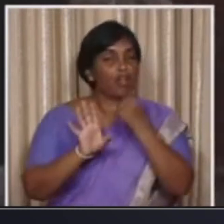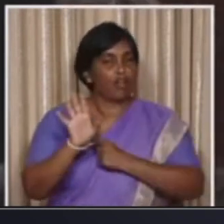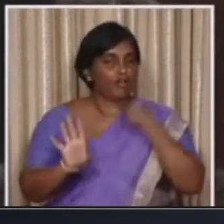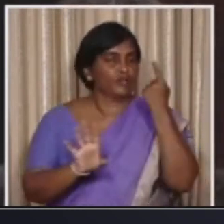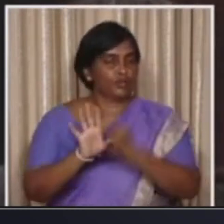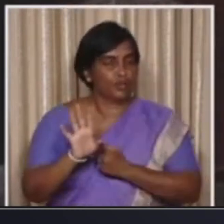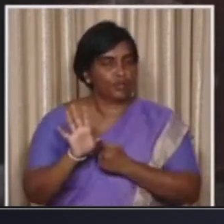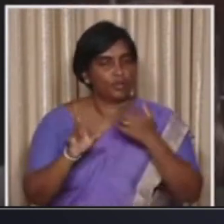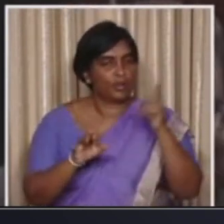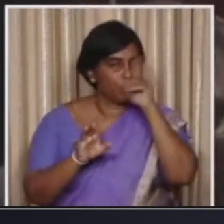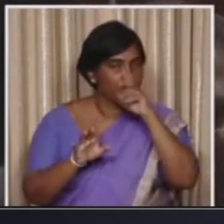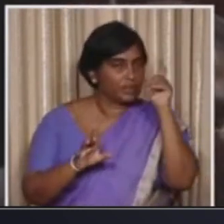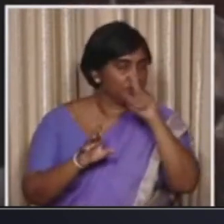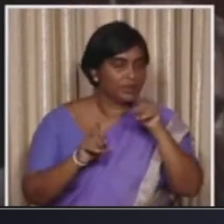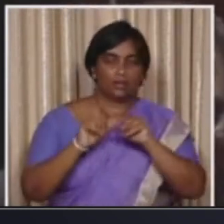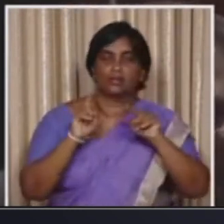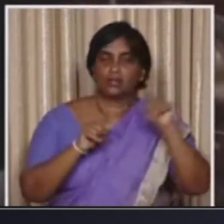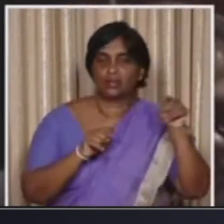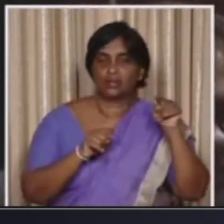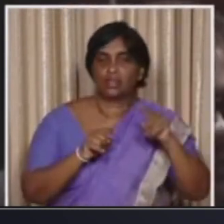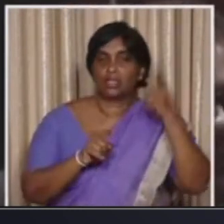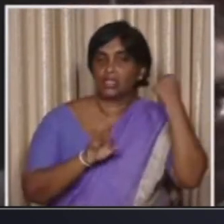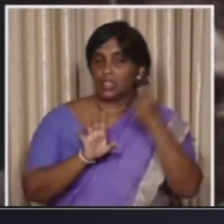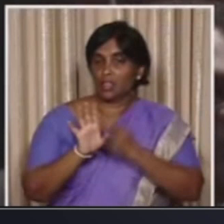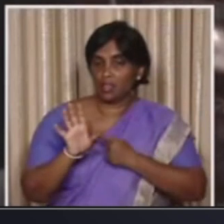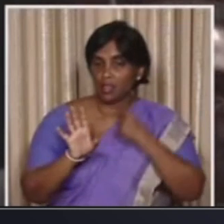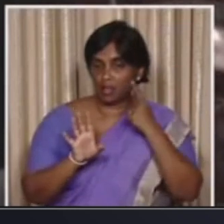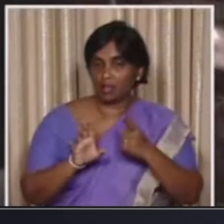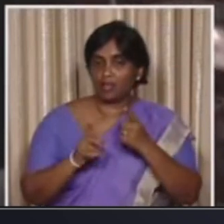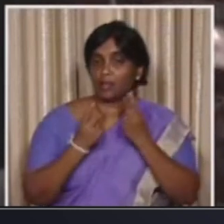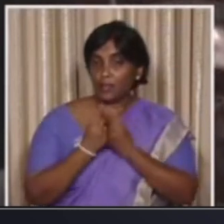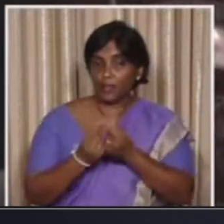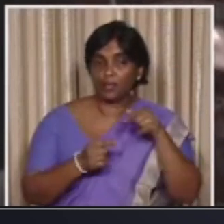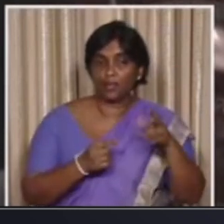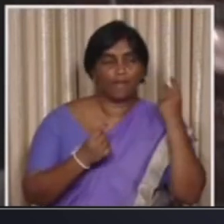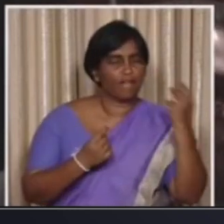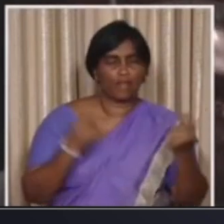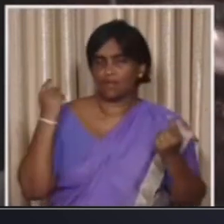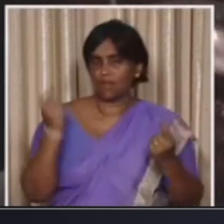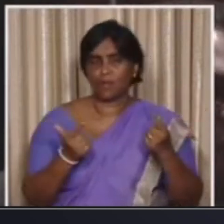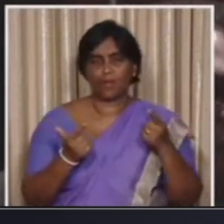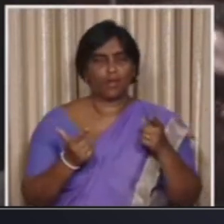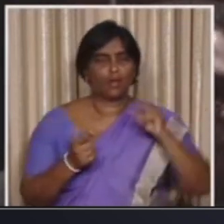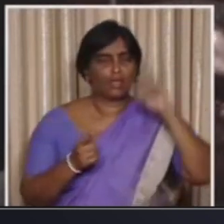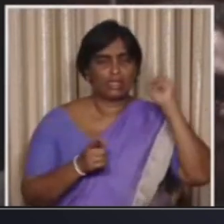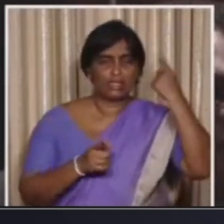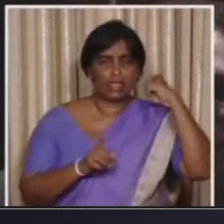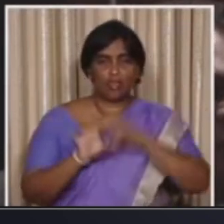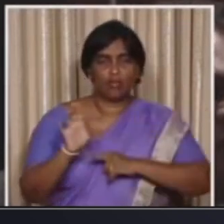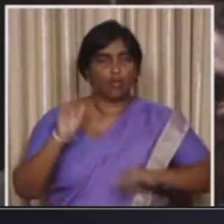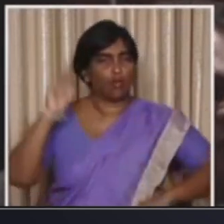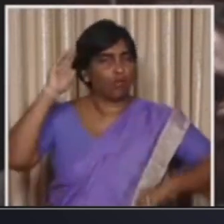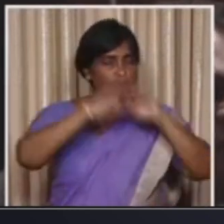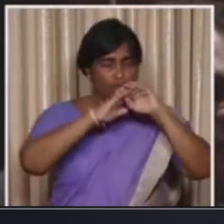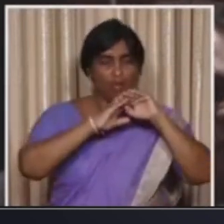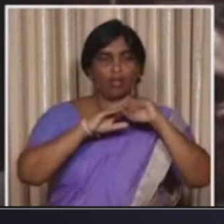avurudata hari maase maase hari giya avurudde vegeyai me avurudde vegeyai giya avurudde uparimeyata gihilla